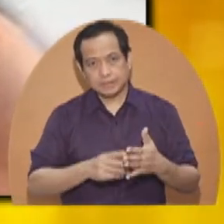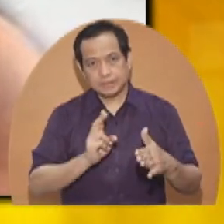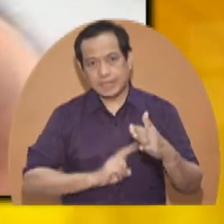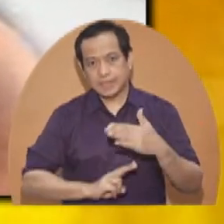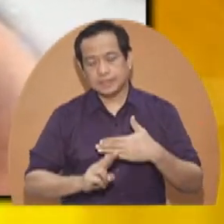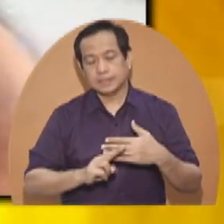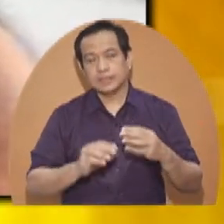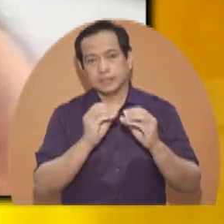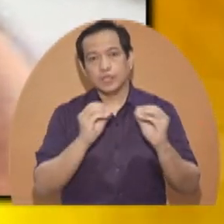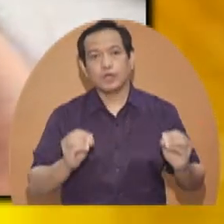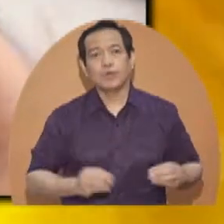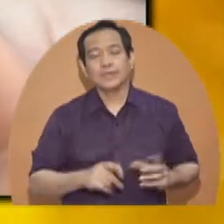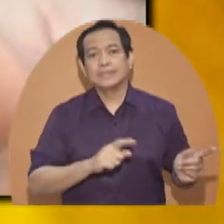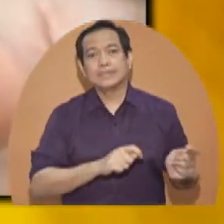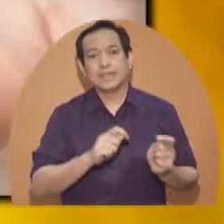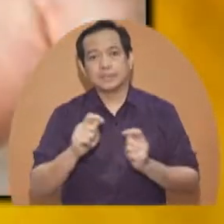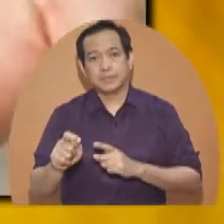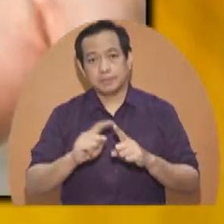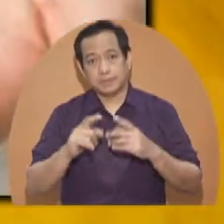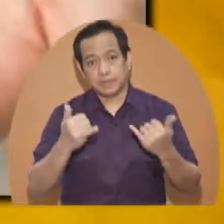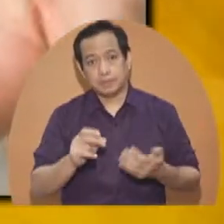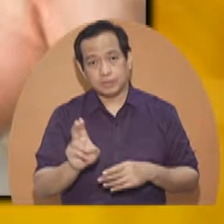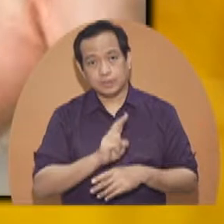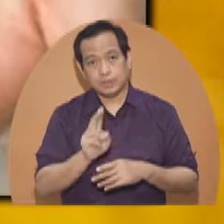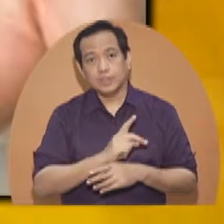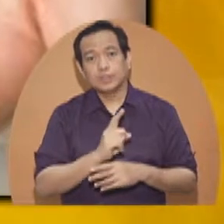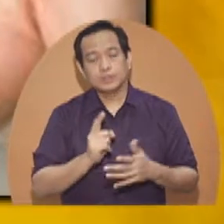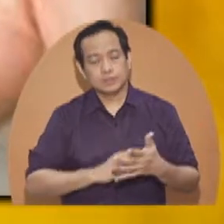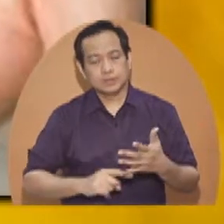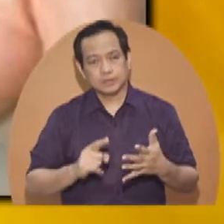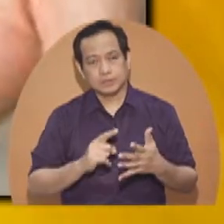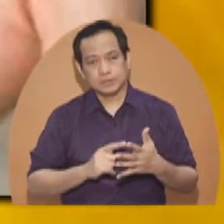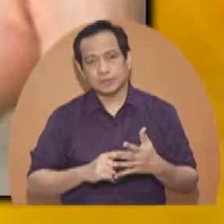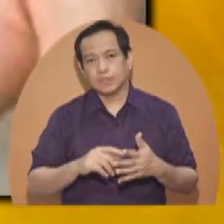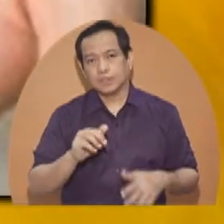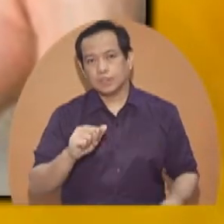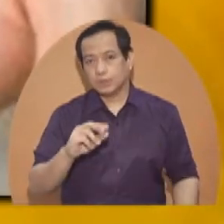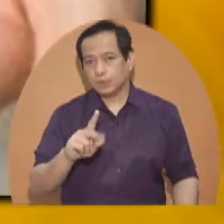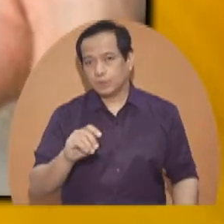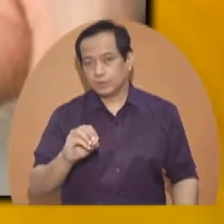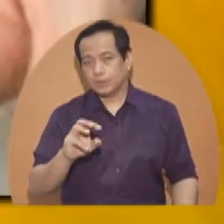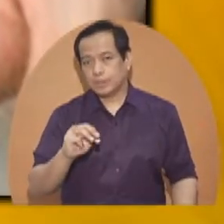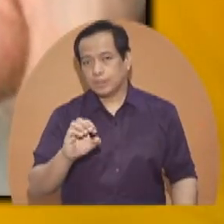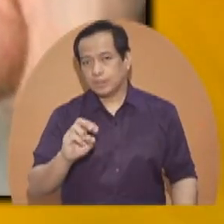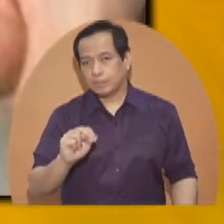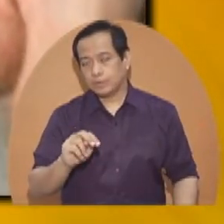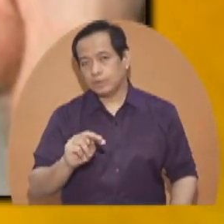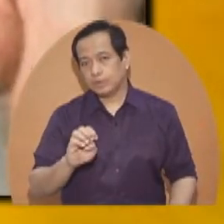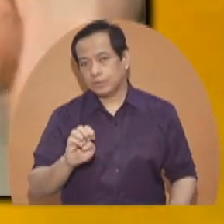pagtitistis ng organ transplant. Ngunit ngayon ay ginagamit ito sa maraming kondisyon ng